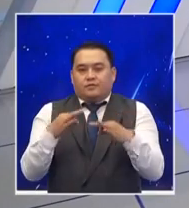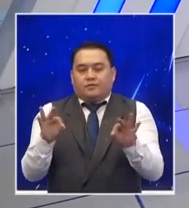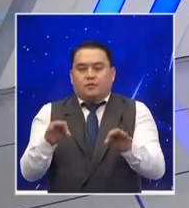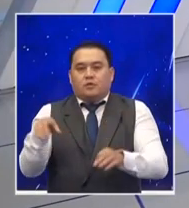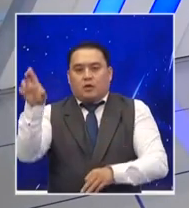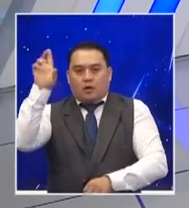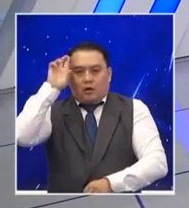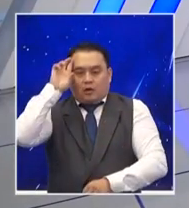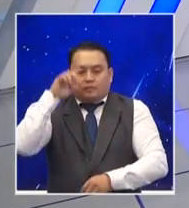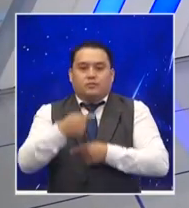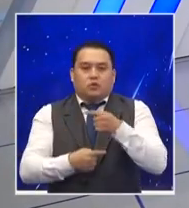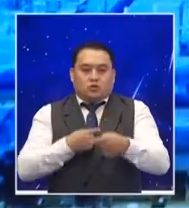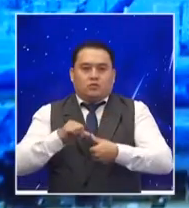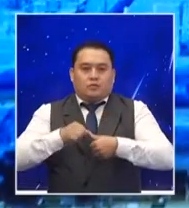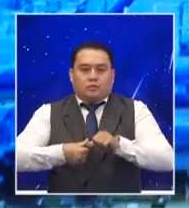жыл. Баянды болғай.